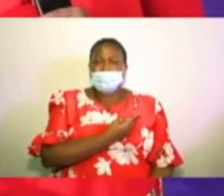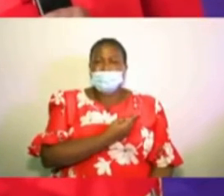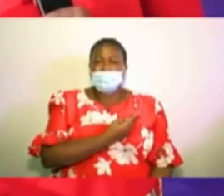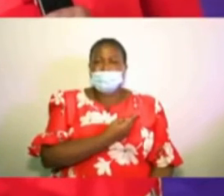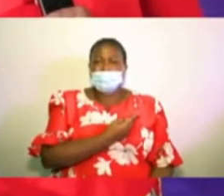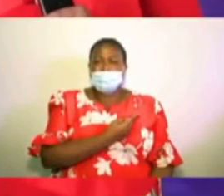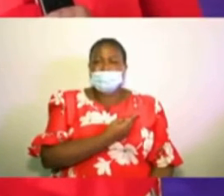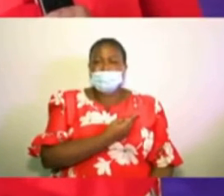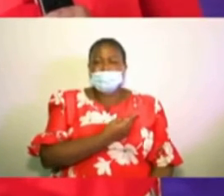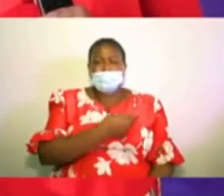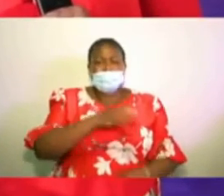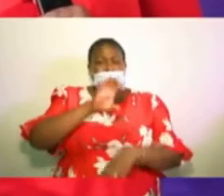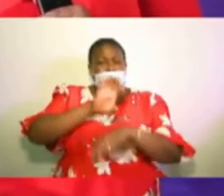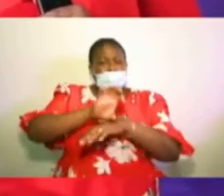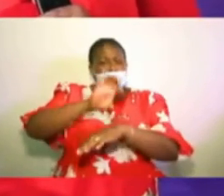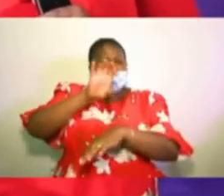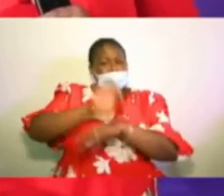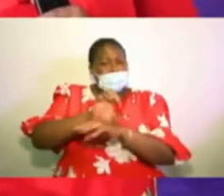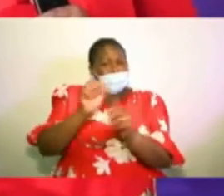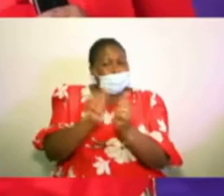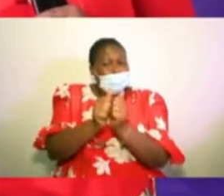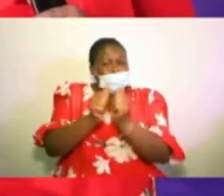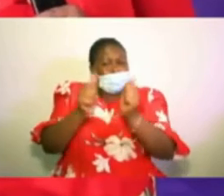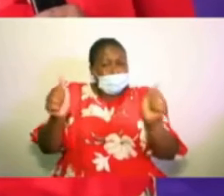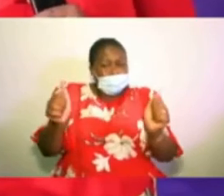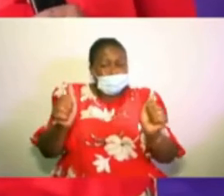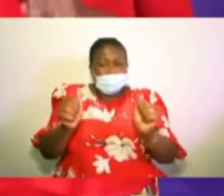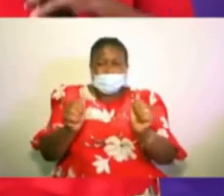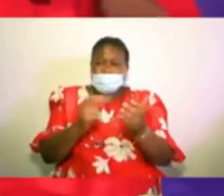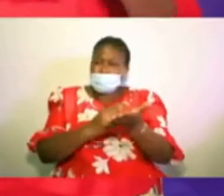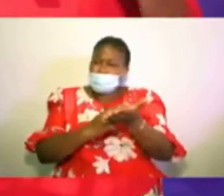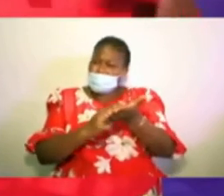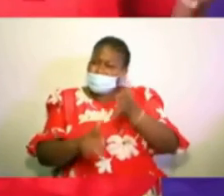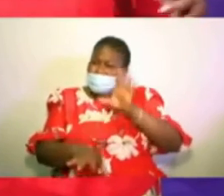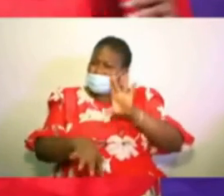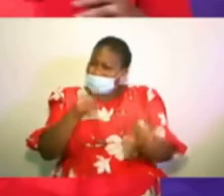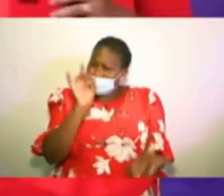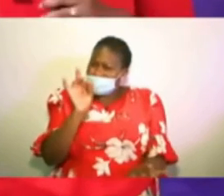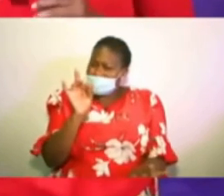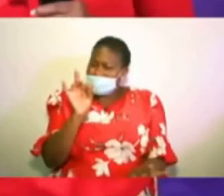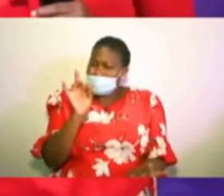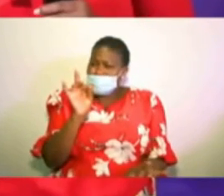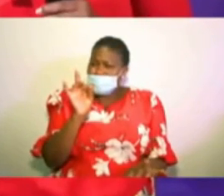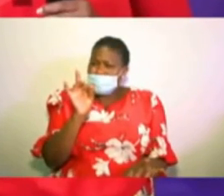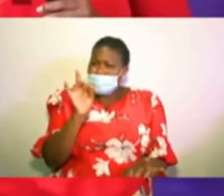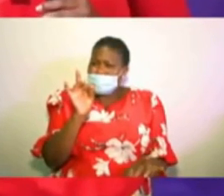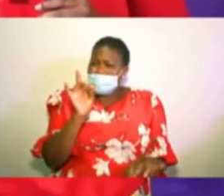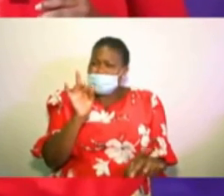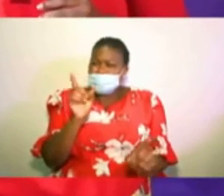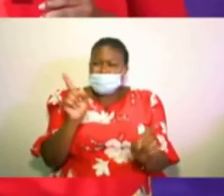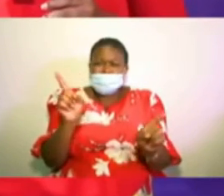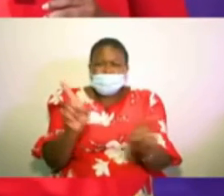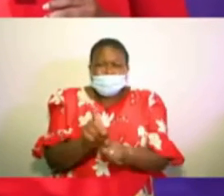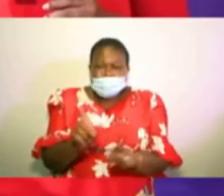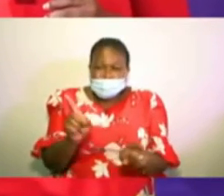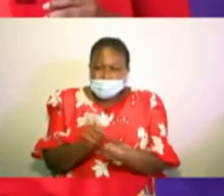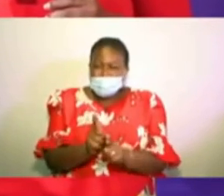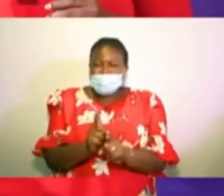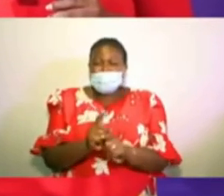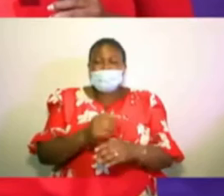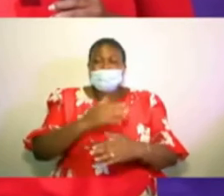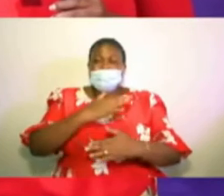So the church without the spirit. Et donc l'église sans l'esprit. It's like the body